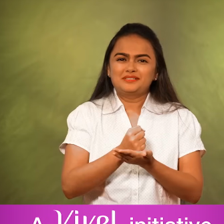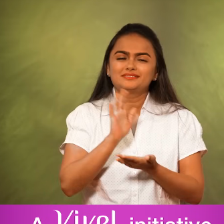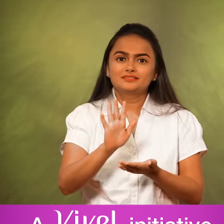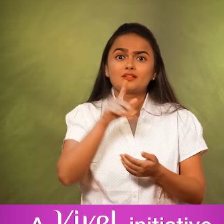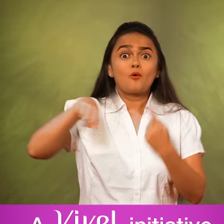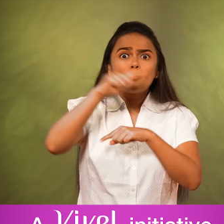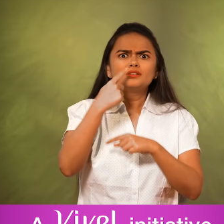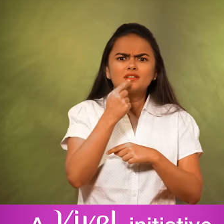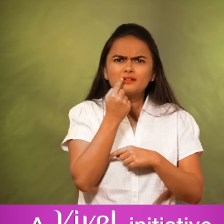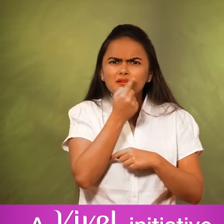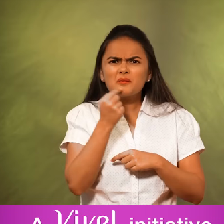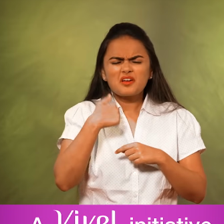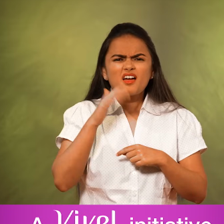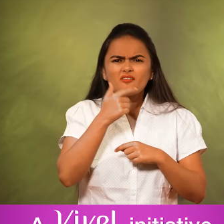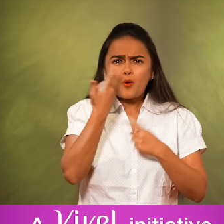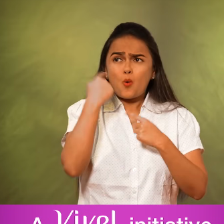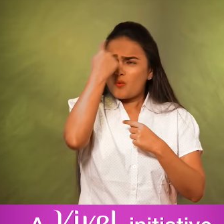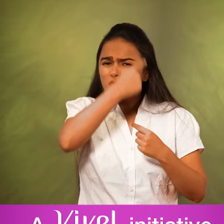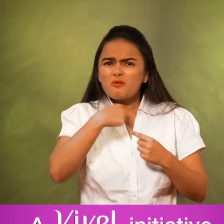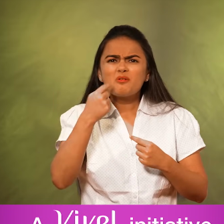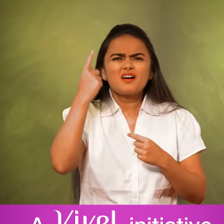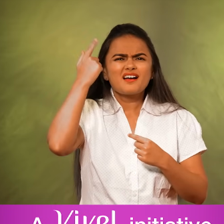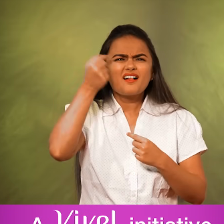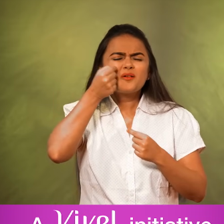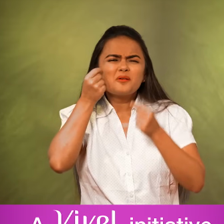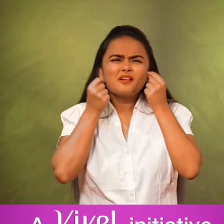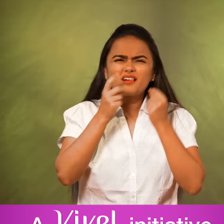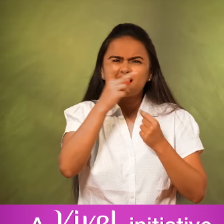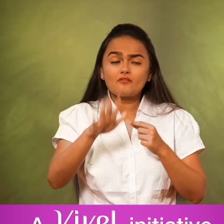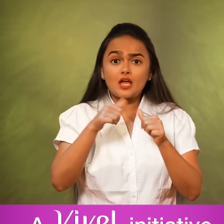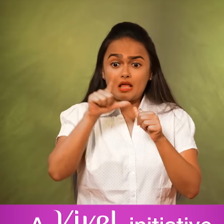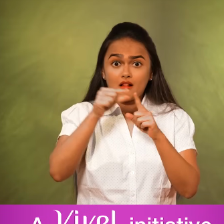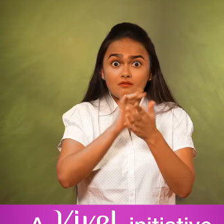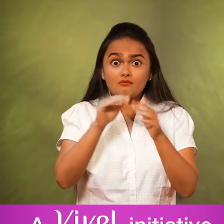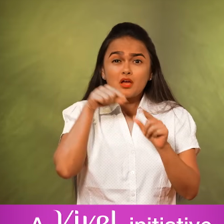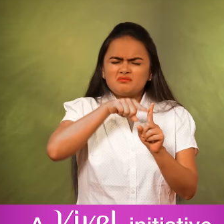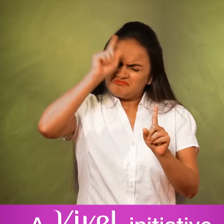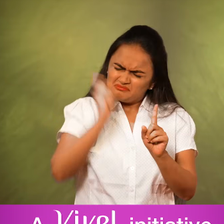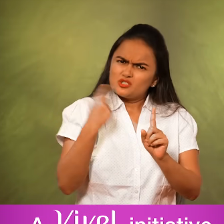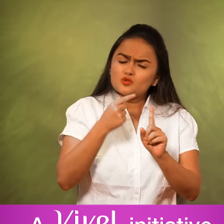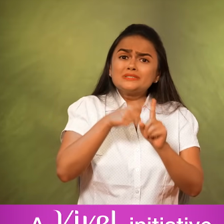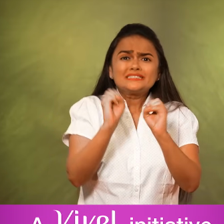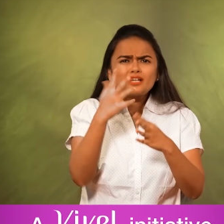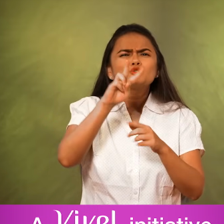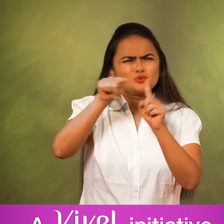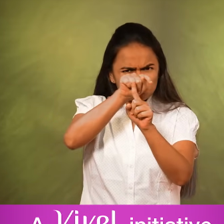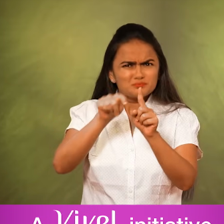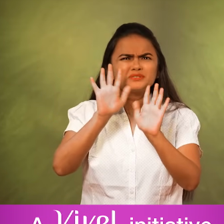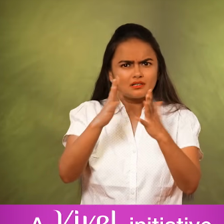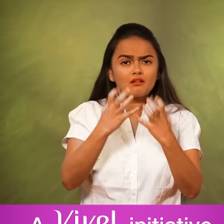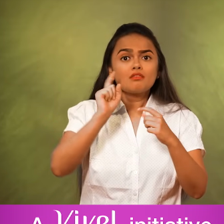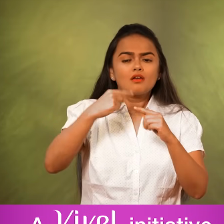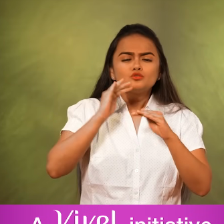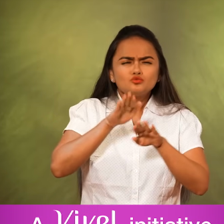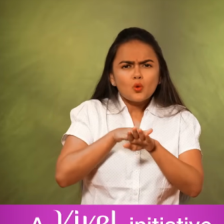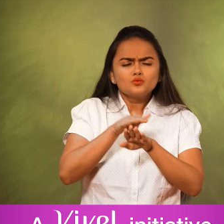मौका मिले। तो जो भी लोग मुझसे पूछते रहते हैं मैम लिप्स के अराउंड बहुत ज्यादा पिगमेंटेशन है या माउथ के अराउंड बहुत ज्यादा पिगमेंटेशन है, अल्फा अब्यूटीन इज समथिंग यू हैव टू यूज। स्टार्ट विथ